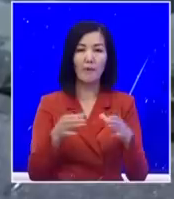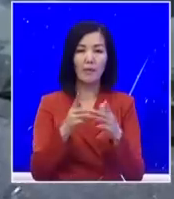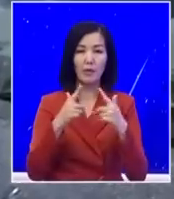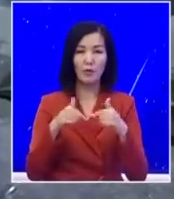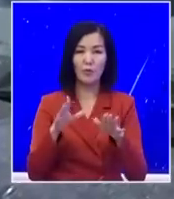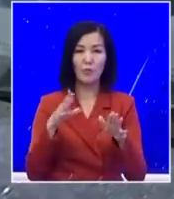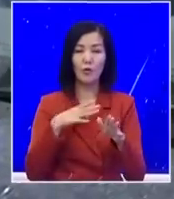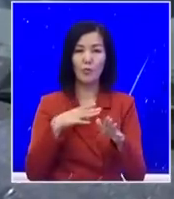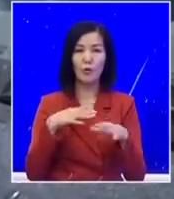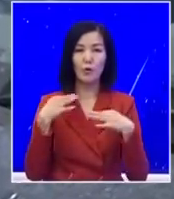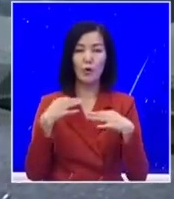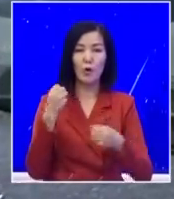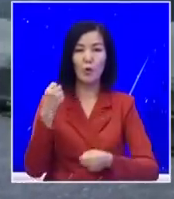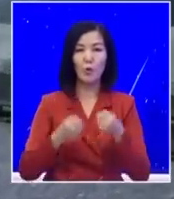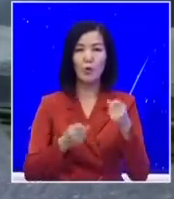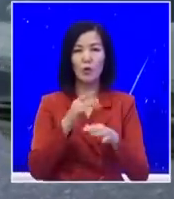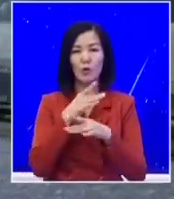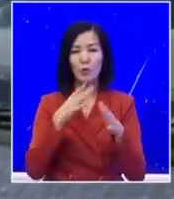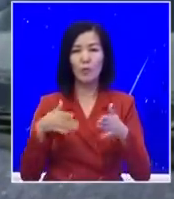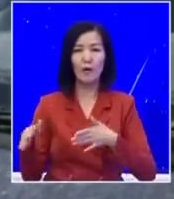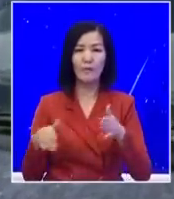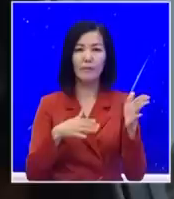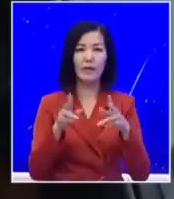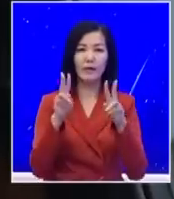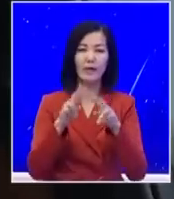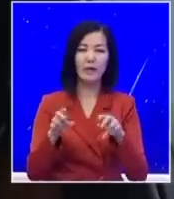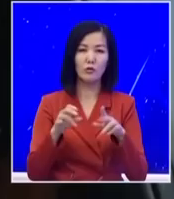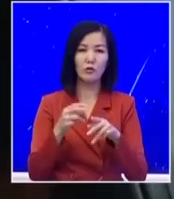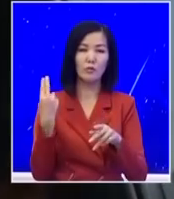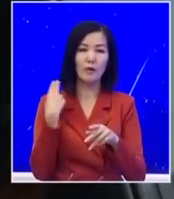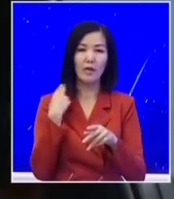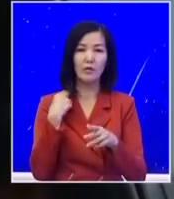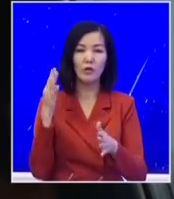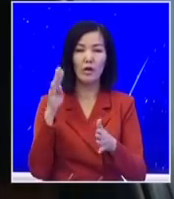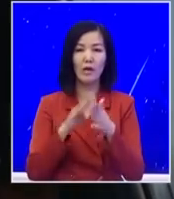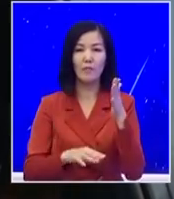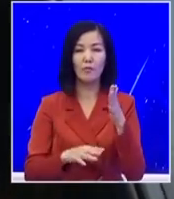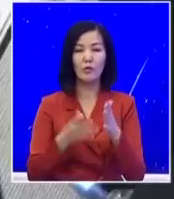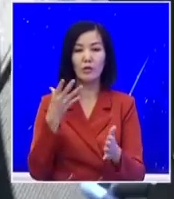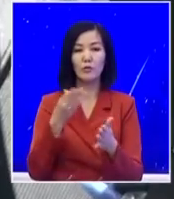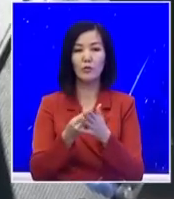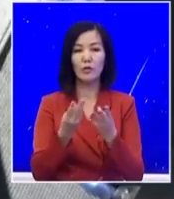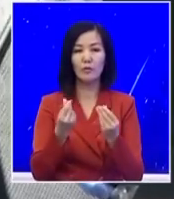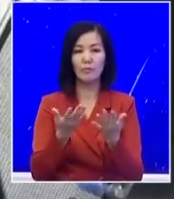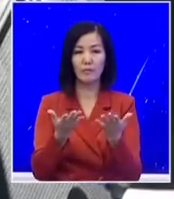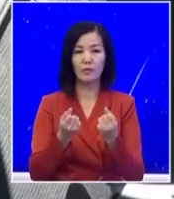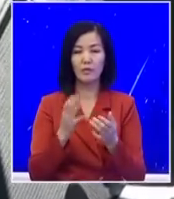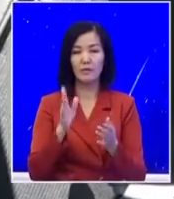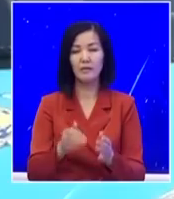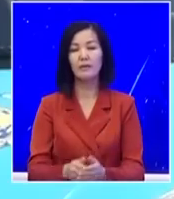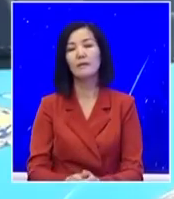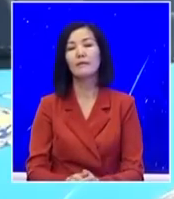Олар көліктер көп жүретін автожолдарда арнайы рейд жүргізіп, борышкерлердің айыппұлдарын төлетеді.